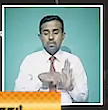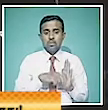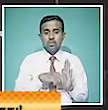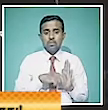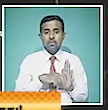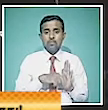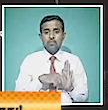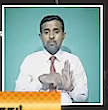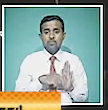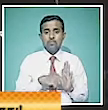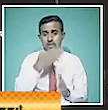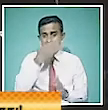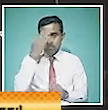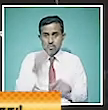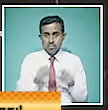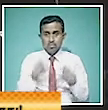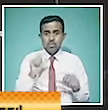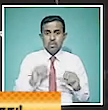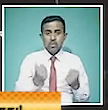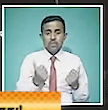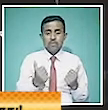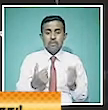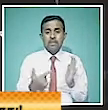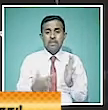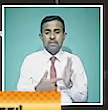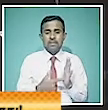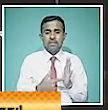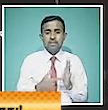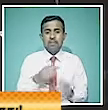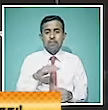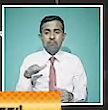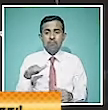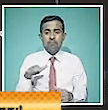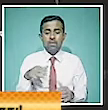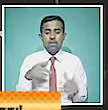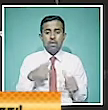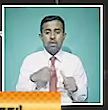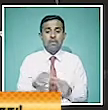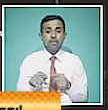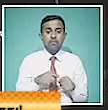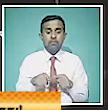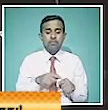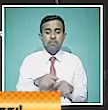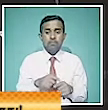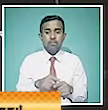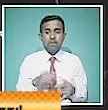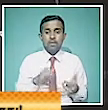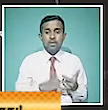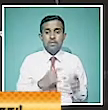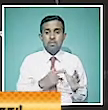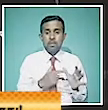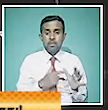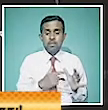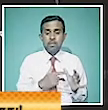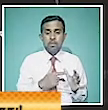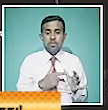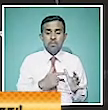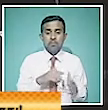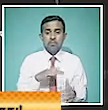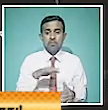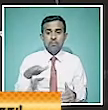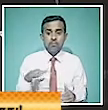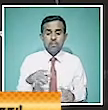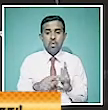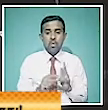வாழுகின்ற திருக்கோயில் பிரதேச சபை, அதே போன்று அக்கரை பற்று மத்திய கிராமாட்சி மன்றம், அதே போன்றுதான் சம்மாந்துறை பற்று டிஆர்ஓ டிவிஷனின்